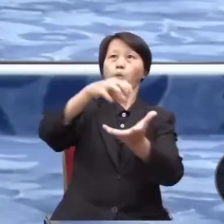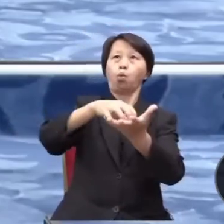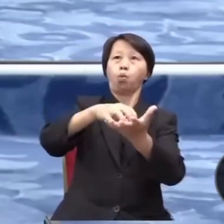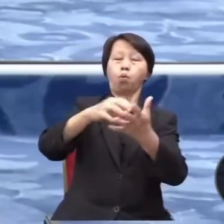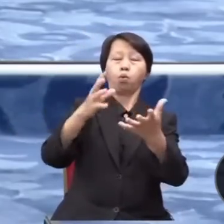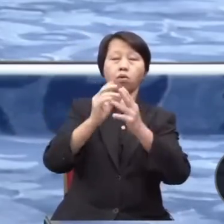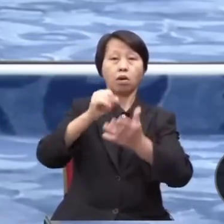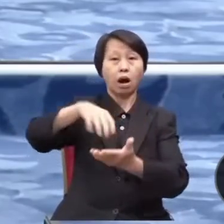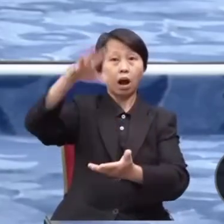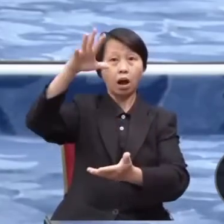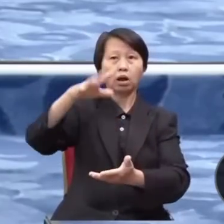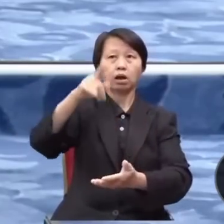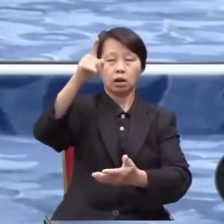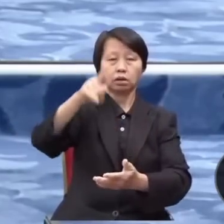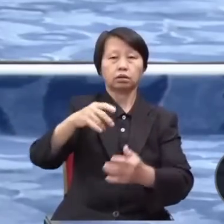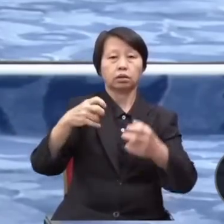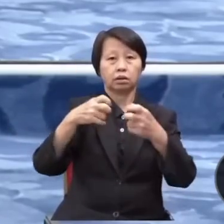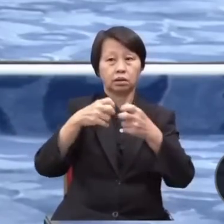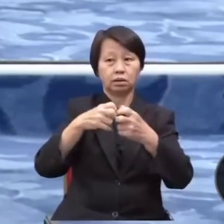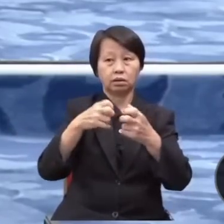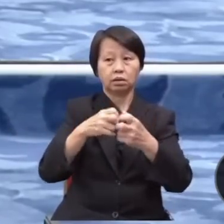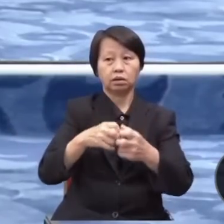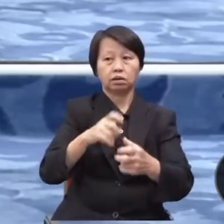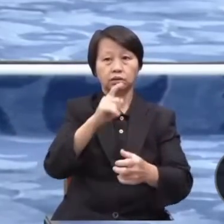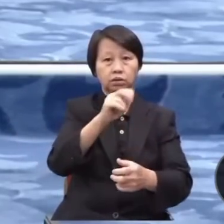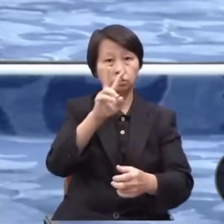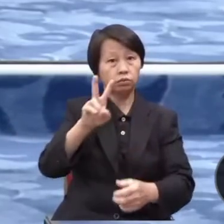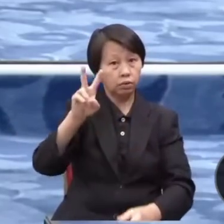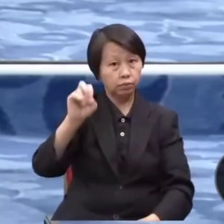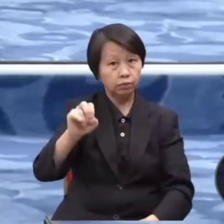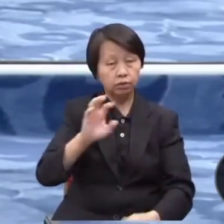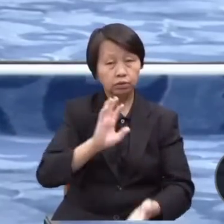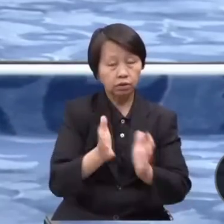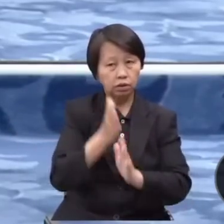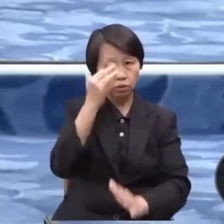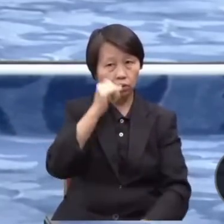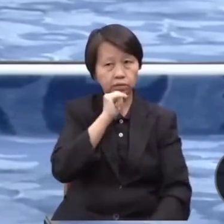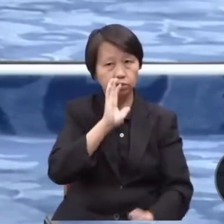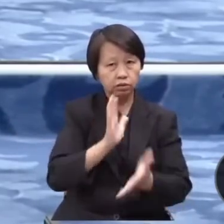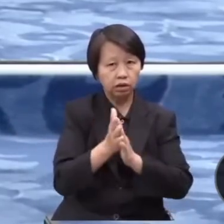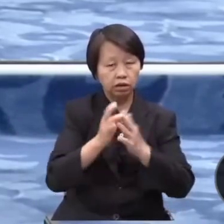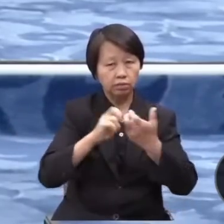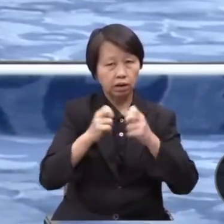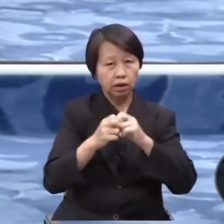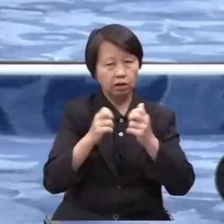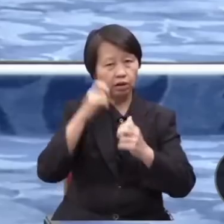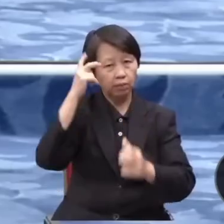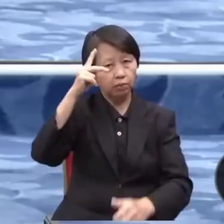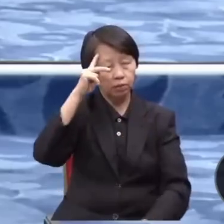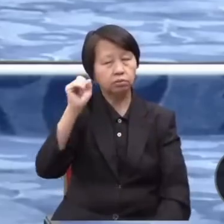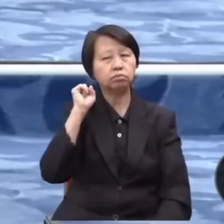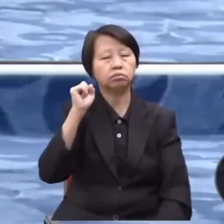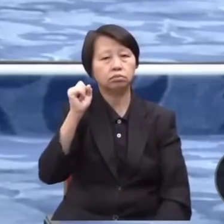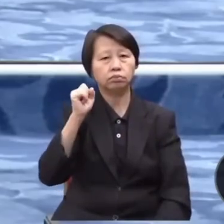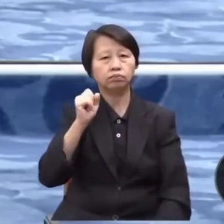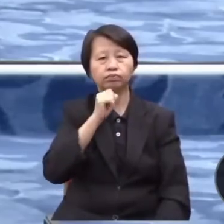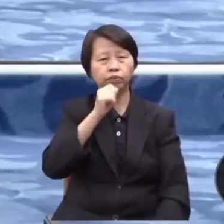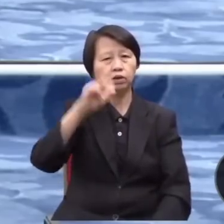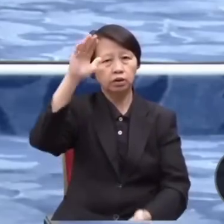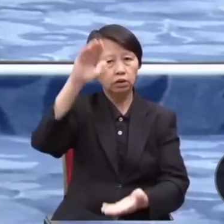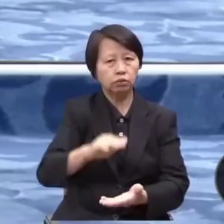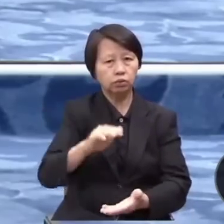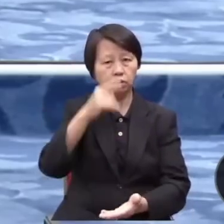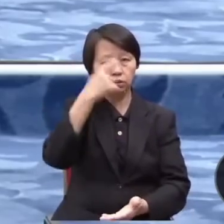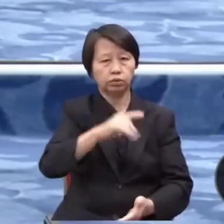kaya saja, yang atas 320. Jadi kenapa kita nak jadikan isu ini isu politik? Tidak